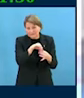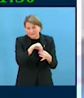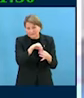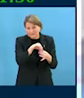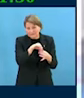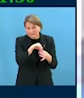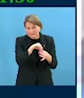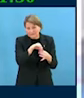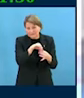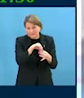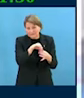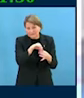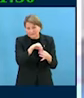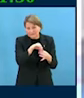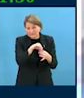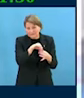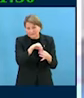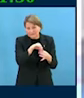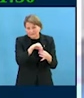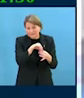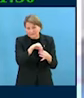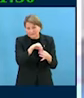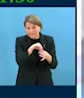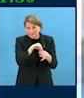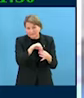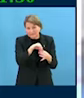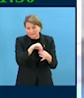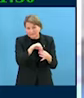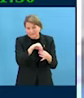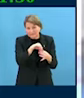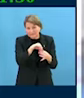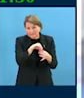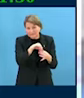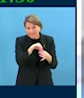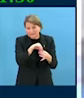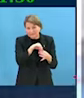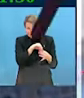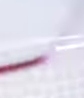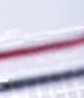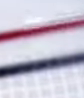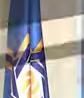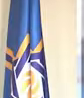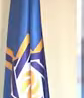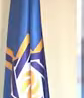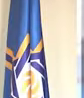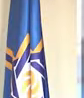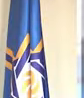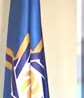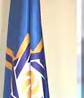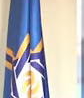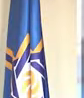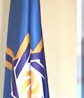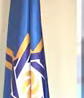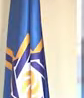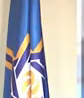Խրախուսում անդամ պետությունին աջակցել իրանց մասնակցությանը ապահովել անվտանգ ու պեծ միջավայր։ Սպասիբա։ Արևմտյան